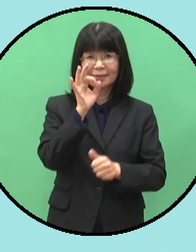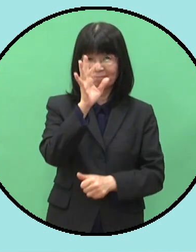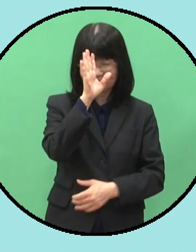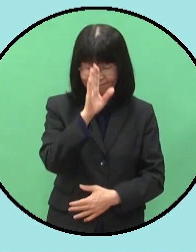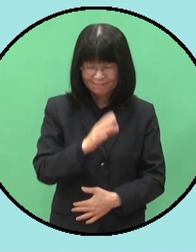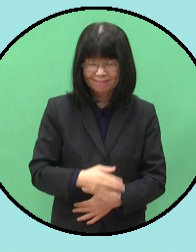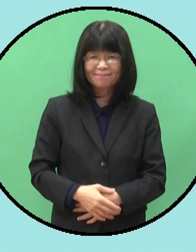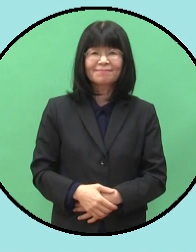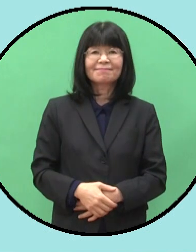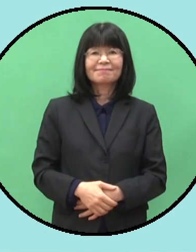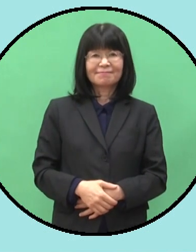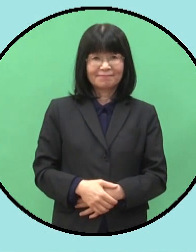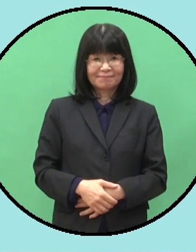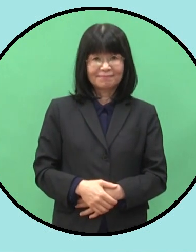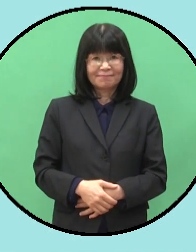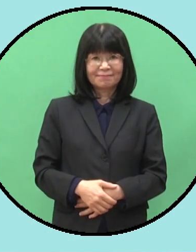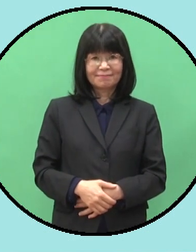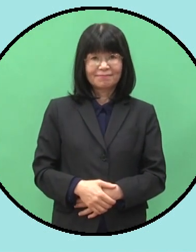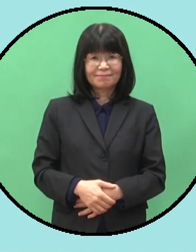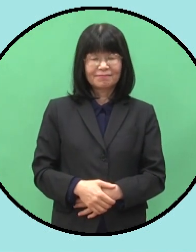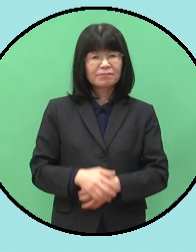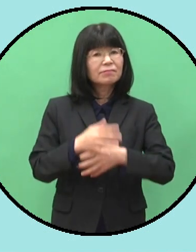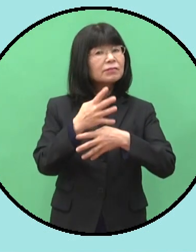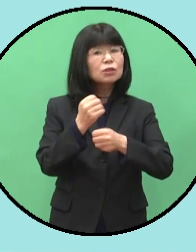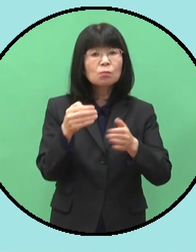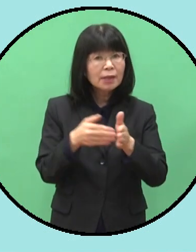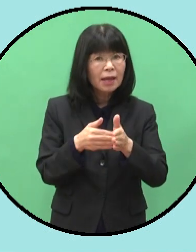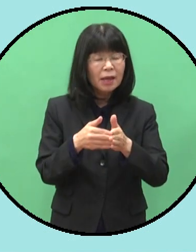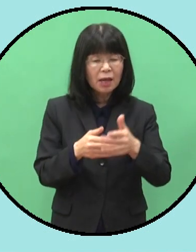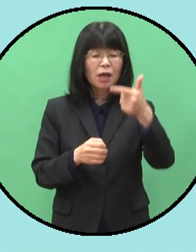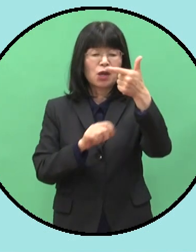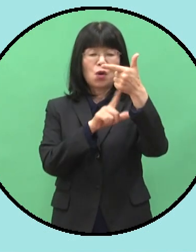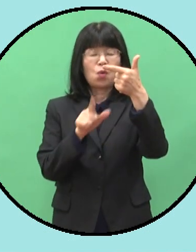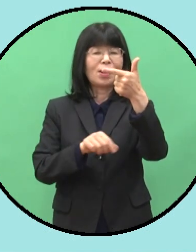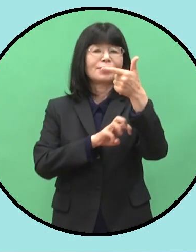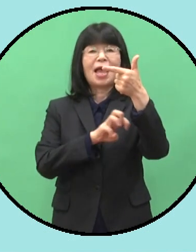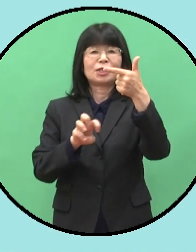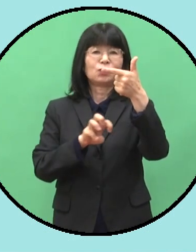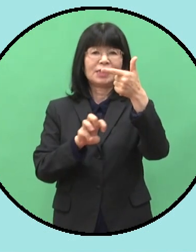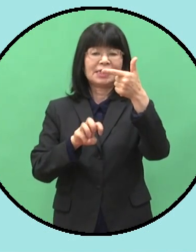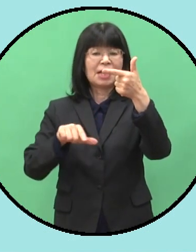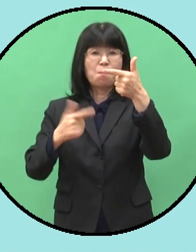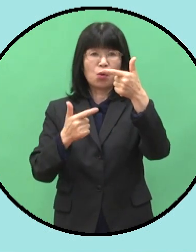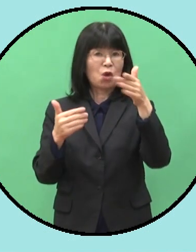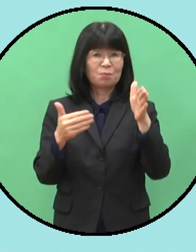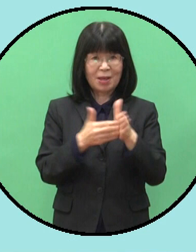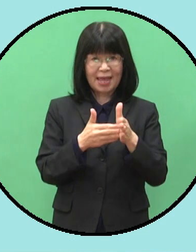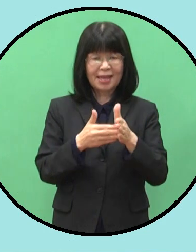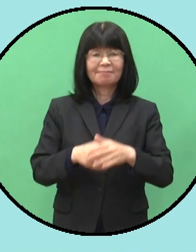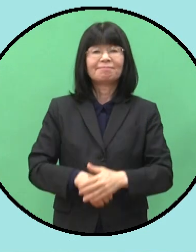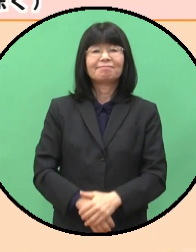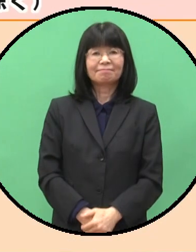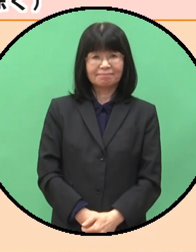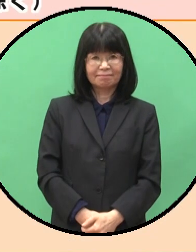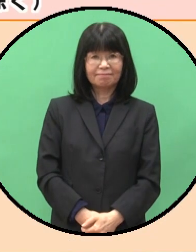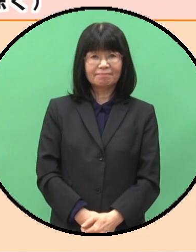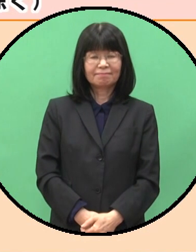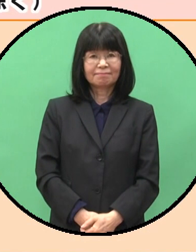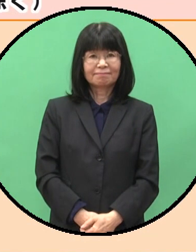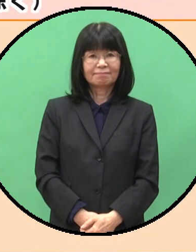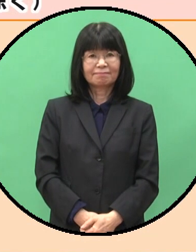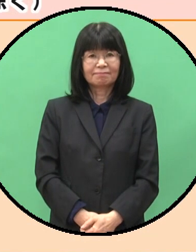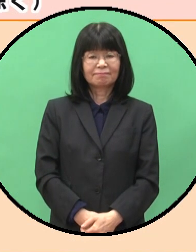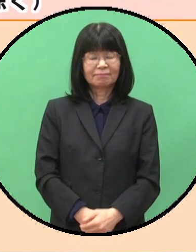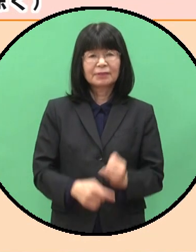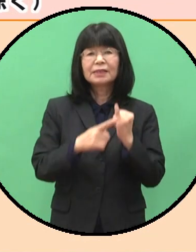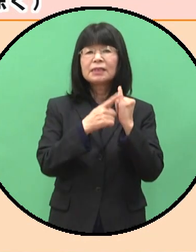ご確認ください。実施期間は6月30日木曜日までです。